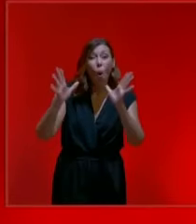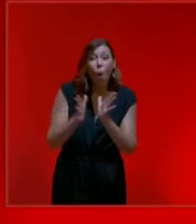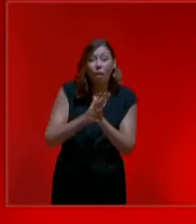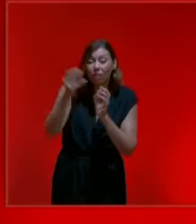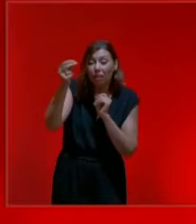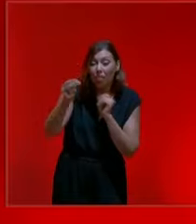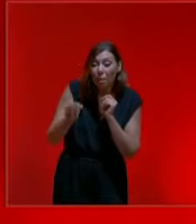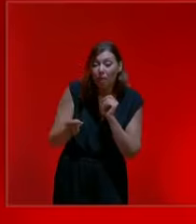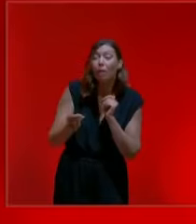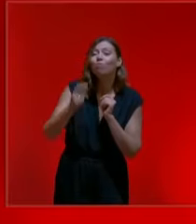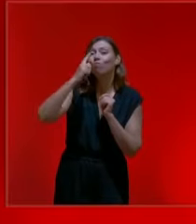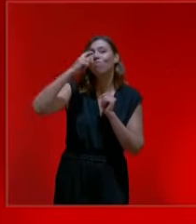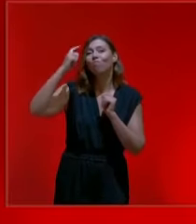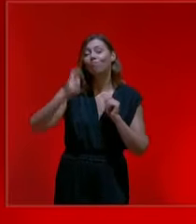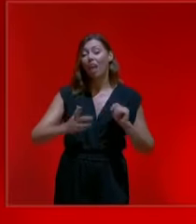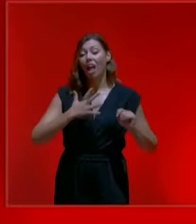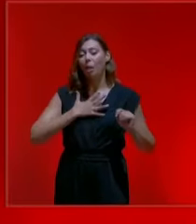είναι